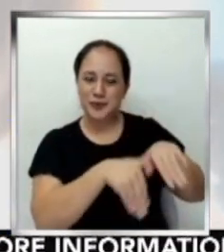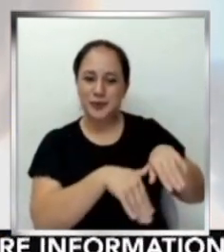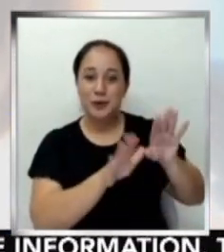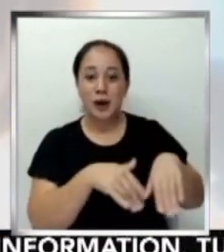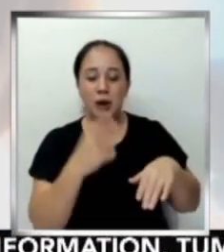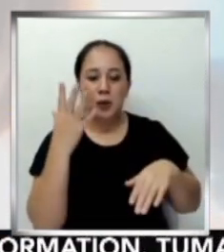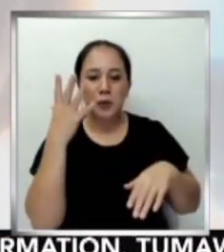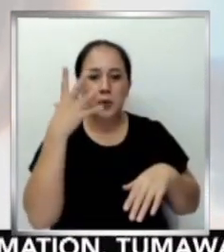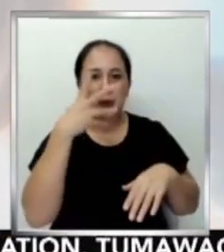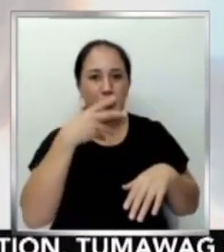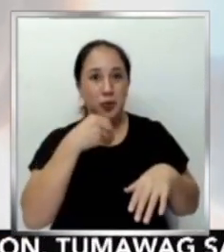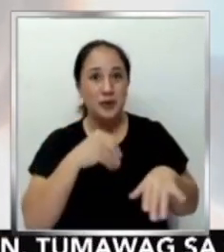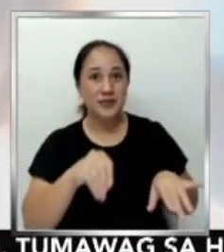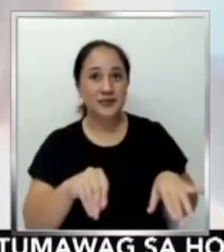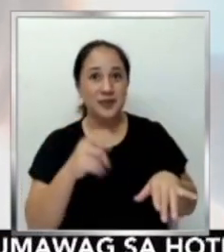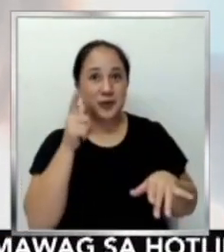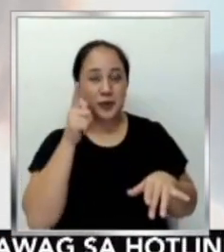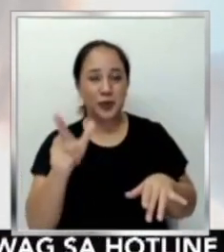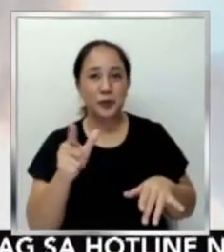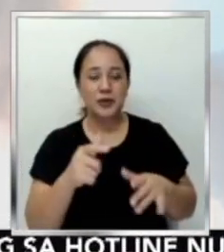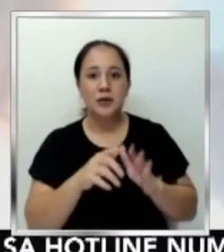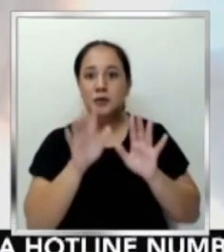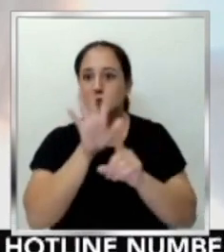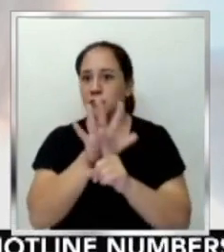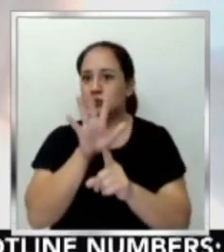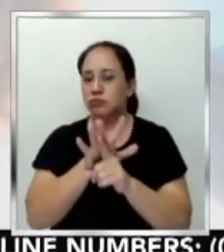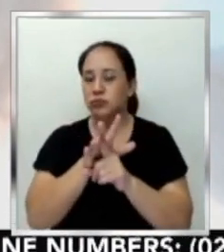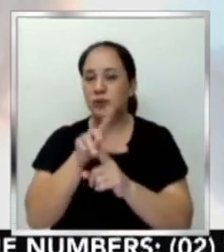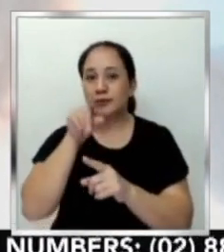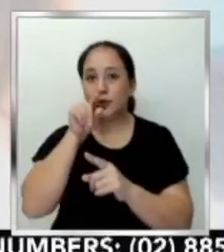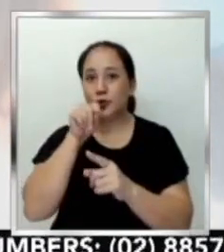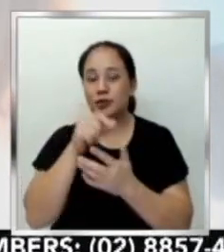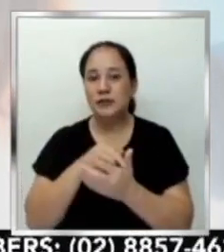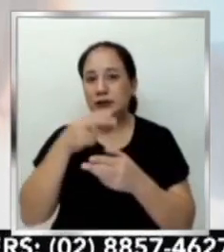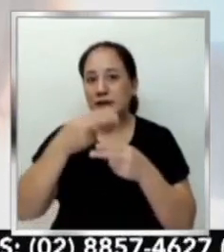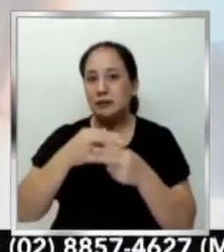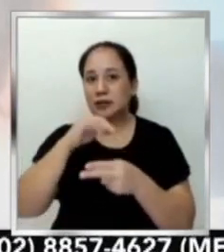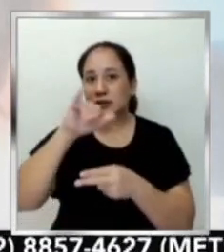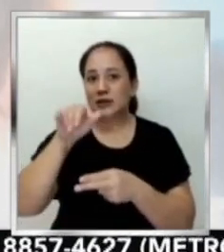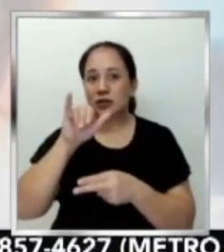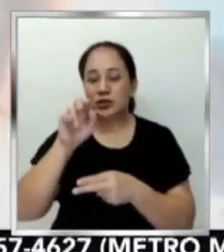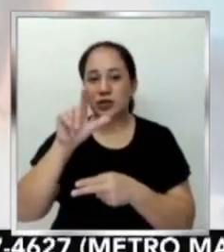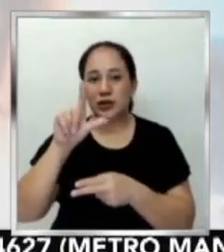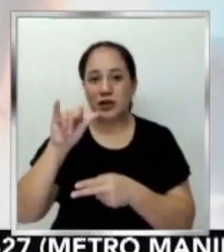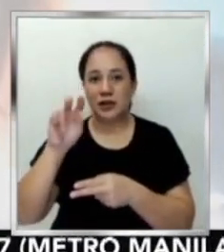mermaid-inspired look, nag-trending sa Twitter ang hashtag na Jillian Ward, dyesebel.